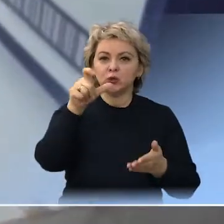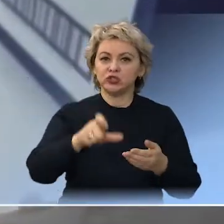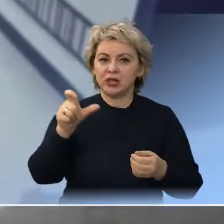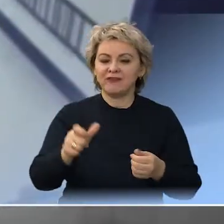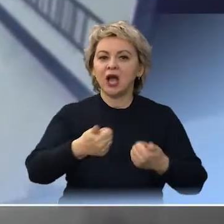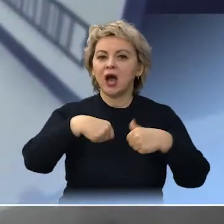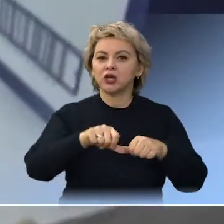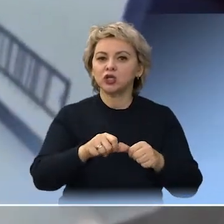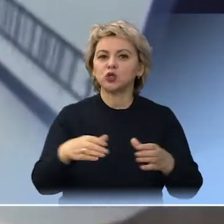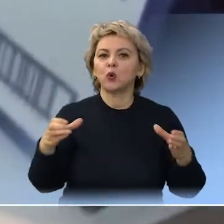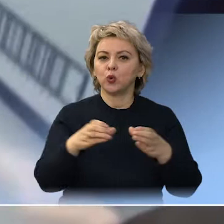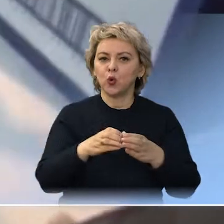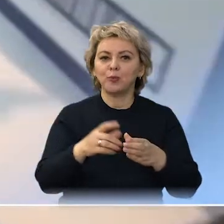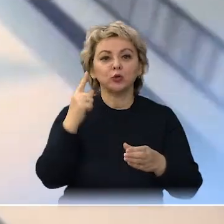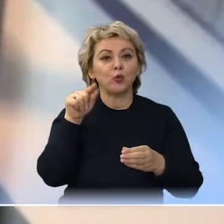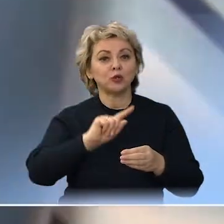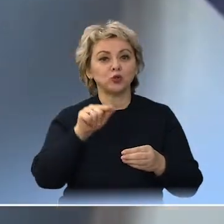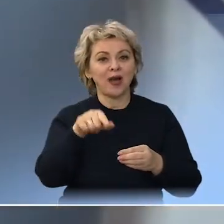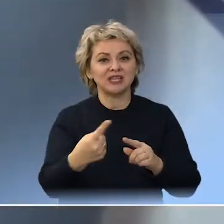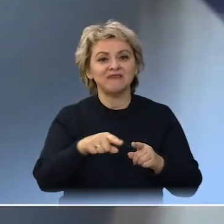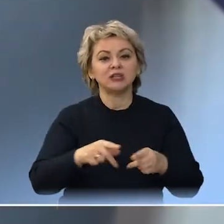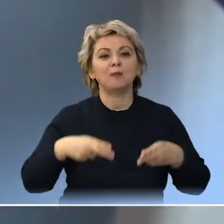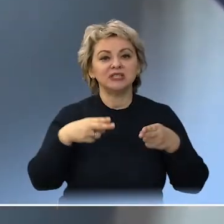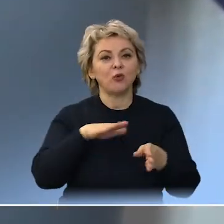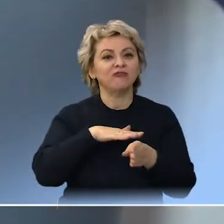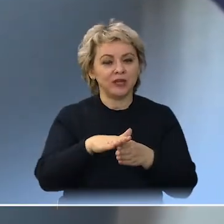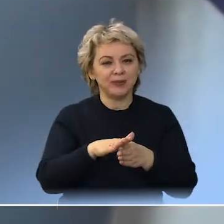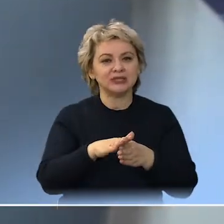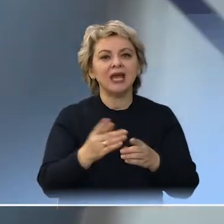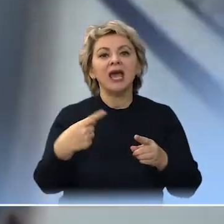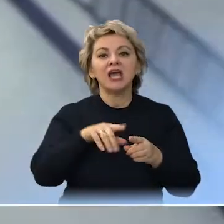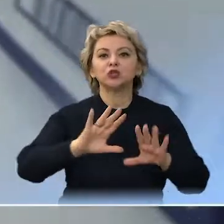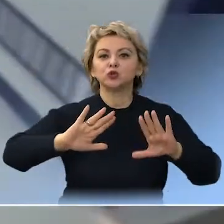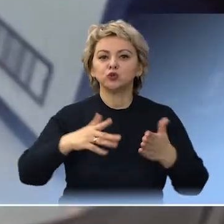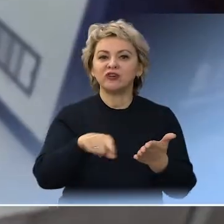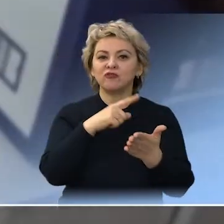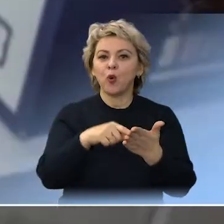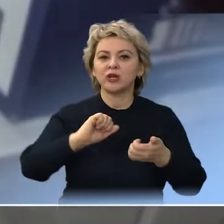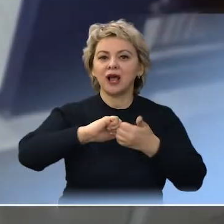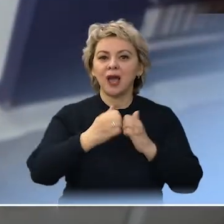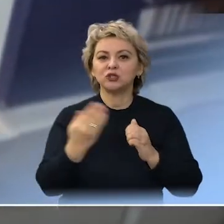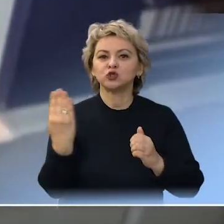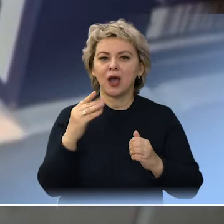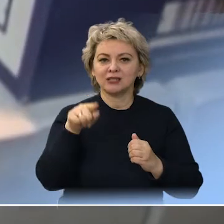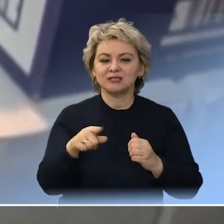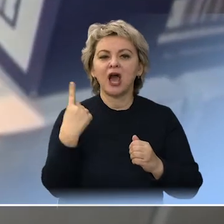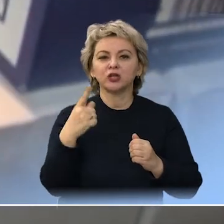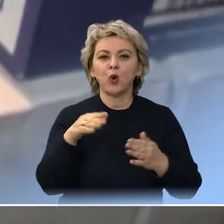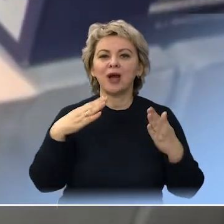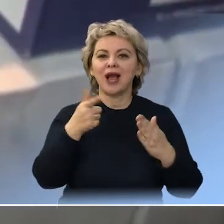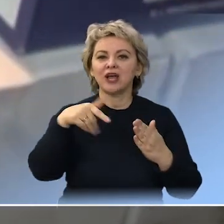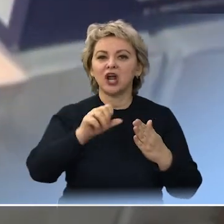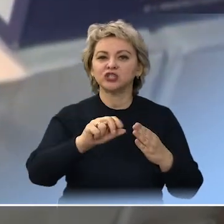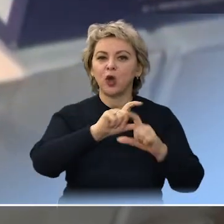участников организованной группы, подозреваемые в данном преступлении. Инцидент произошел в городе Каменск-Шахтинске. В одном из